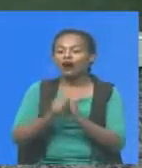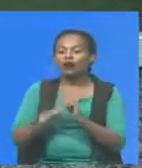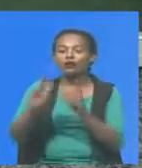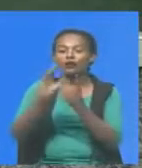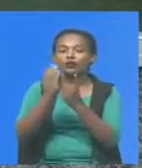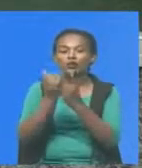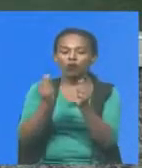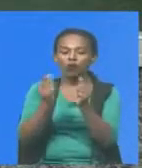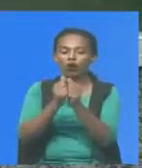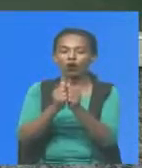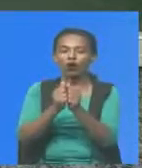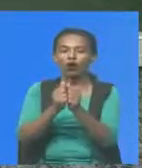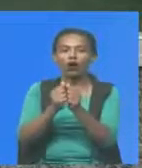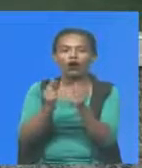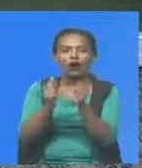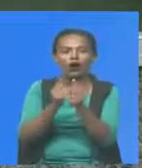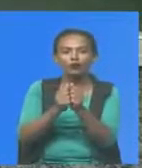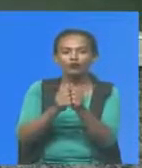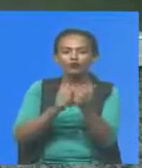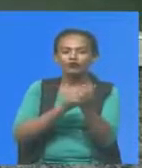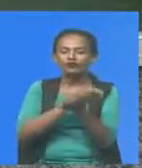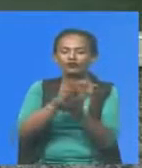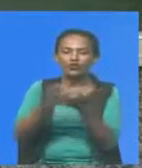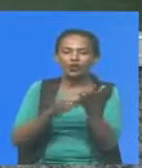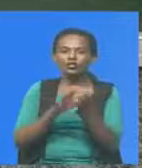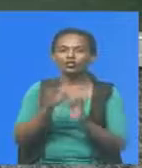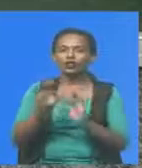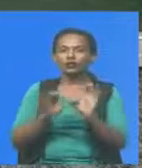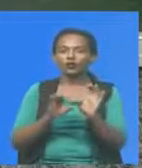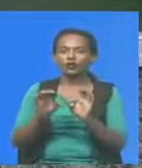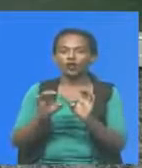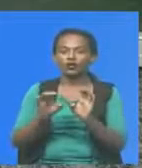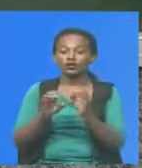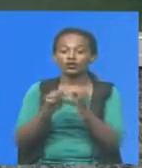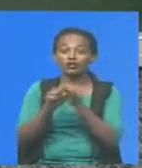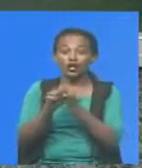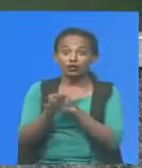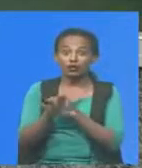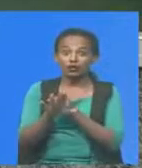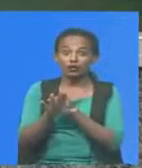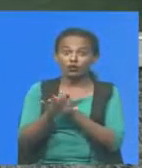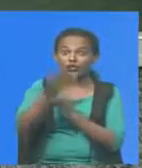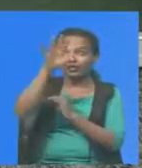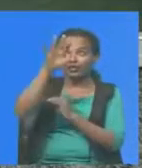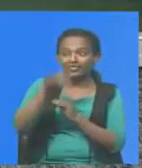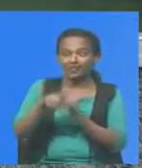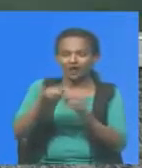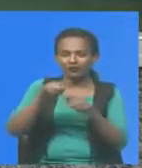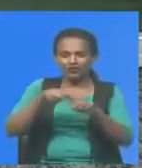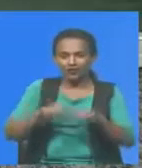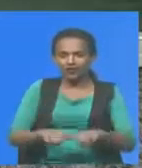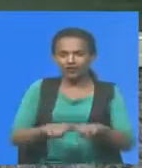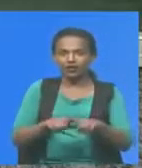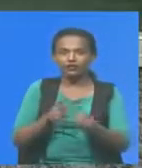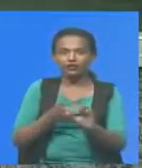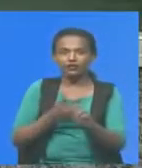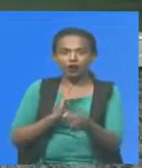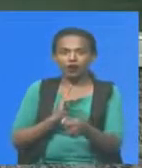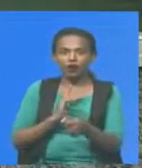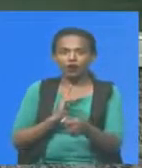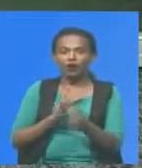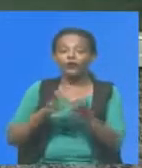ጋር እንዲዋዥቅ አድርጎታል። ሴክተሩ ከዝናብ ጥገኝነት ተላቆ